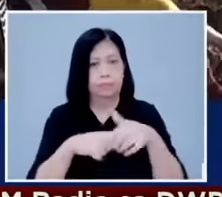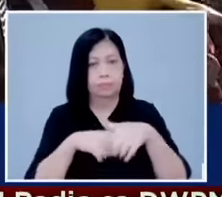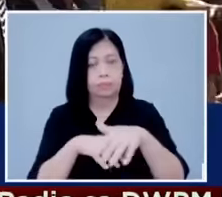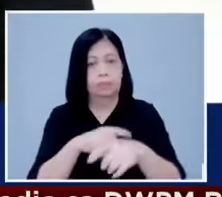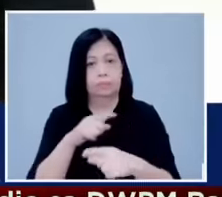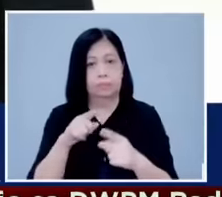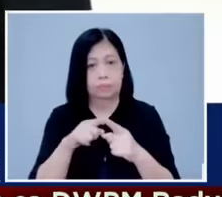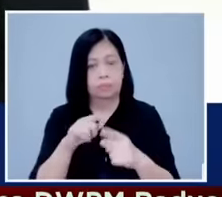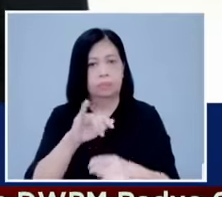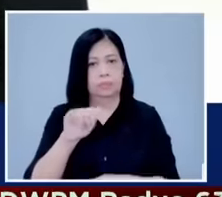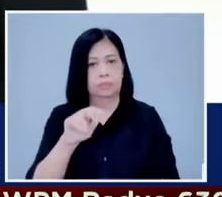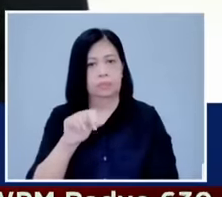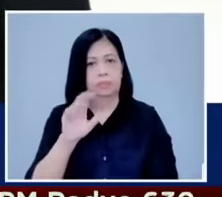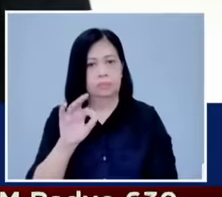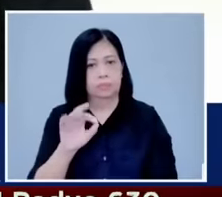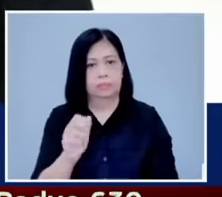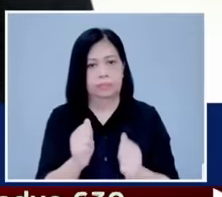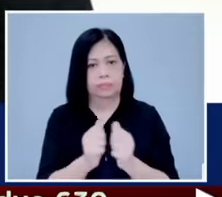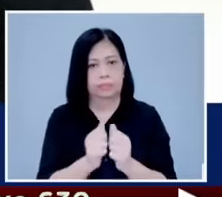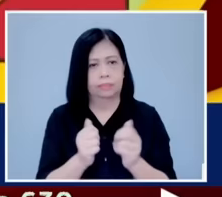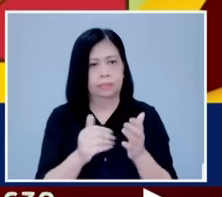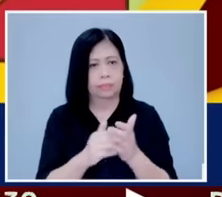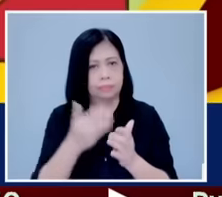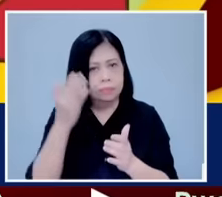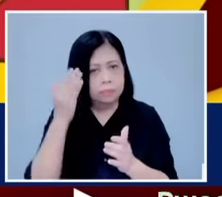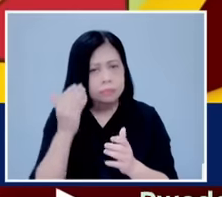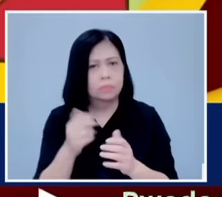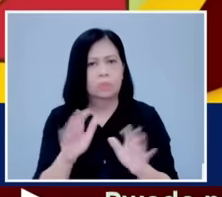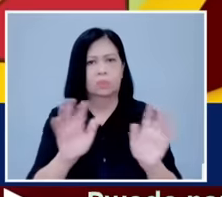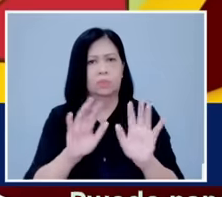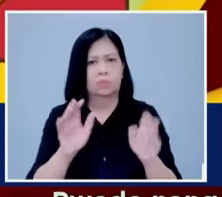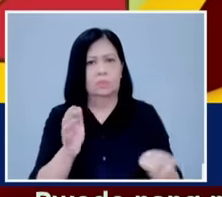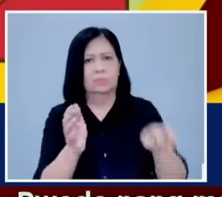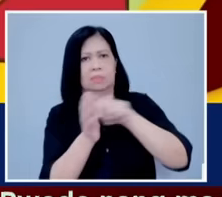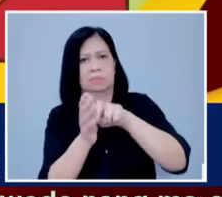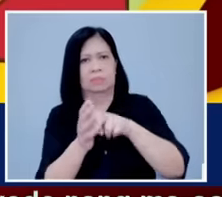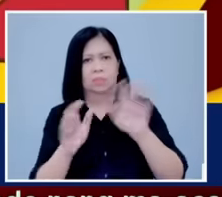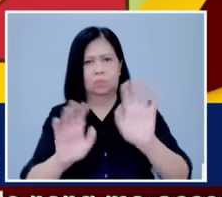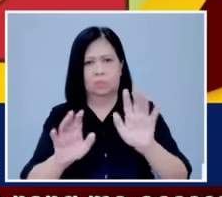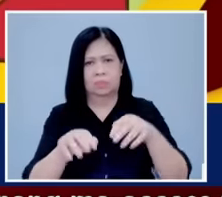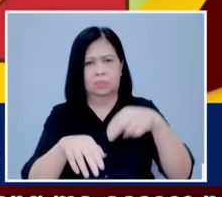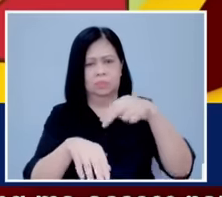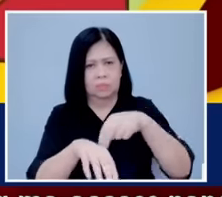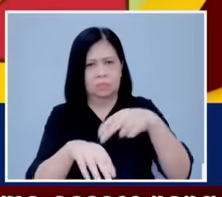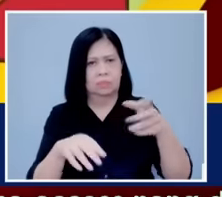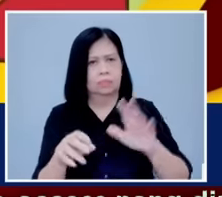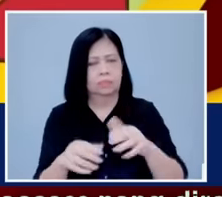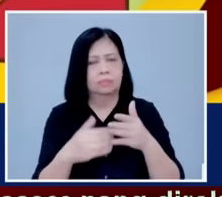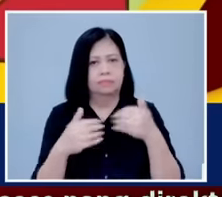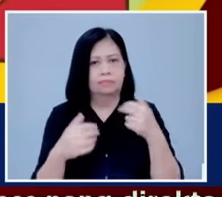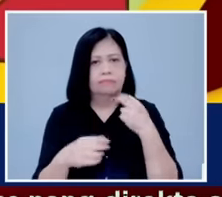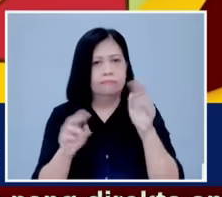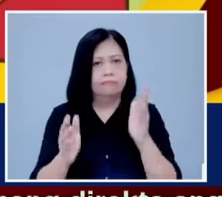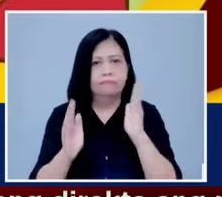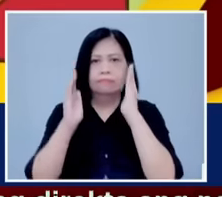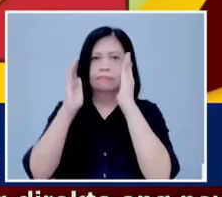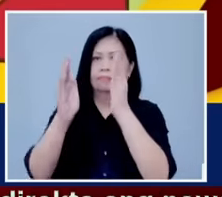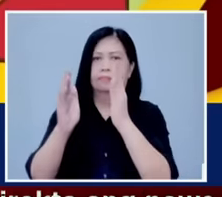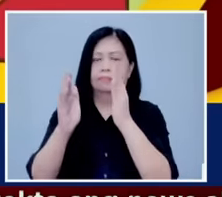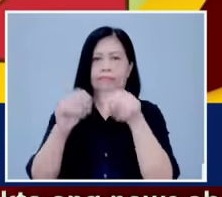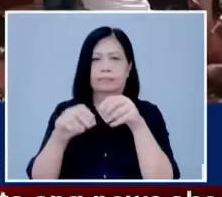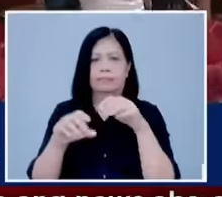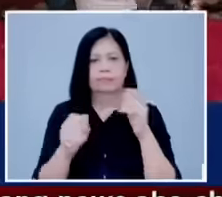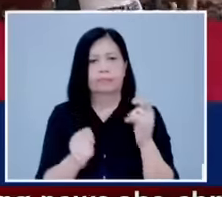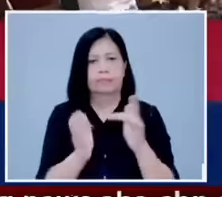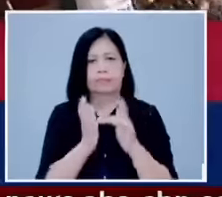Enero 9, kabilang ang muling pakiusap na huwag nang sumampa sa andas at sa halip ay ituon ang atensyon sa Poong